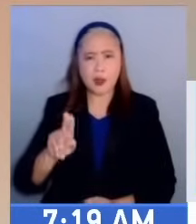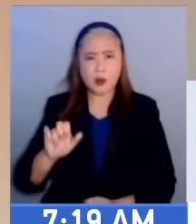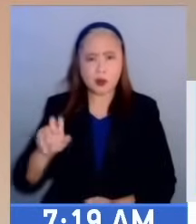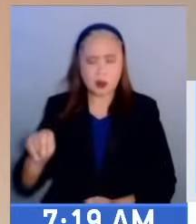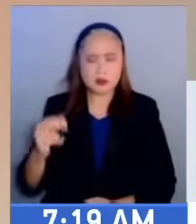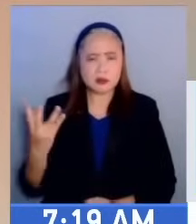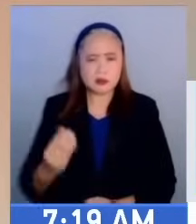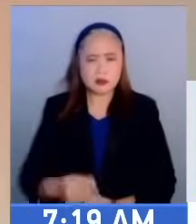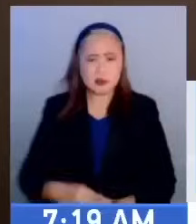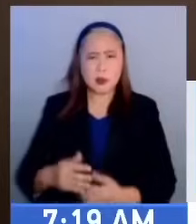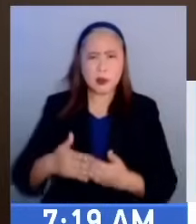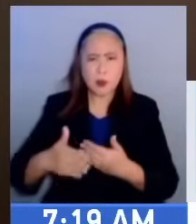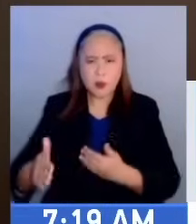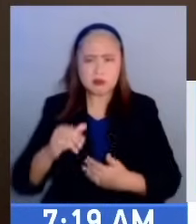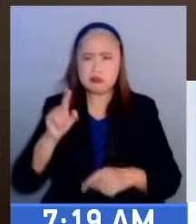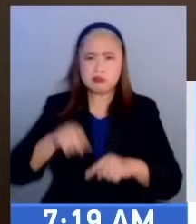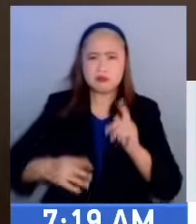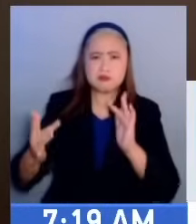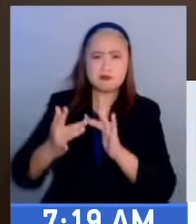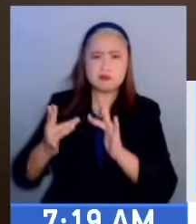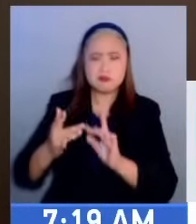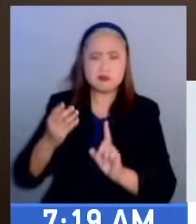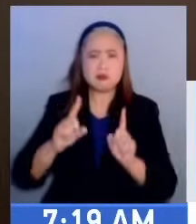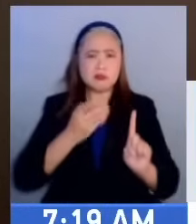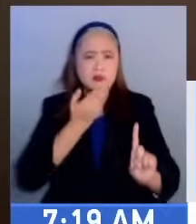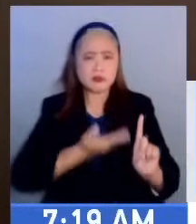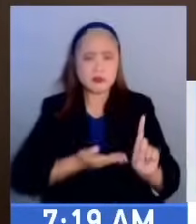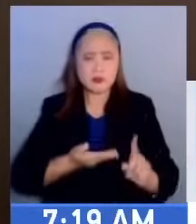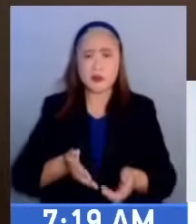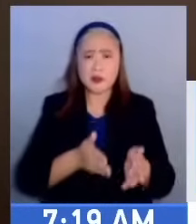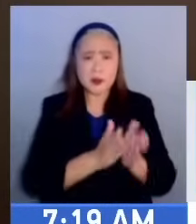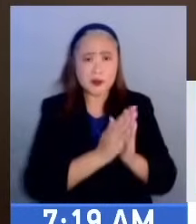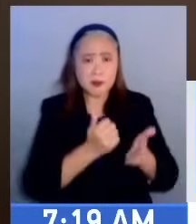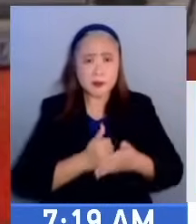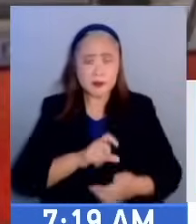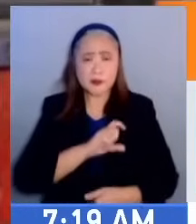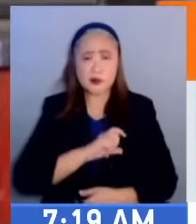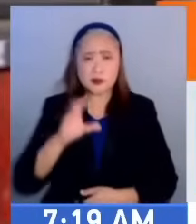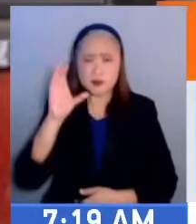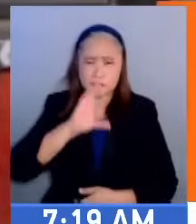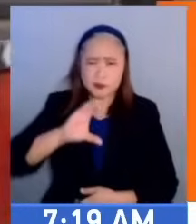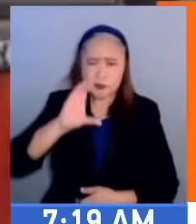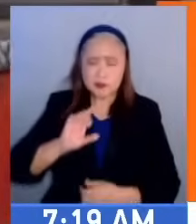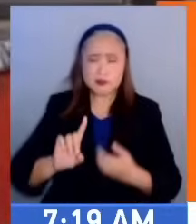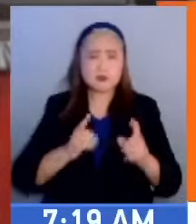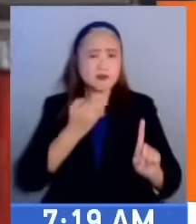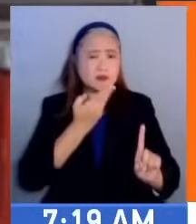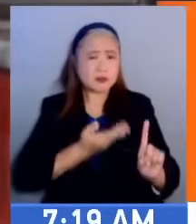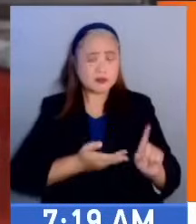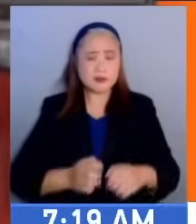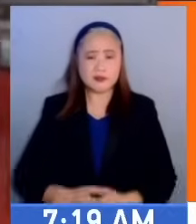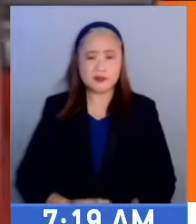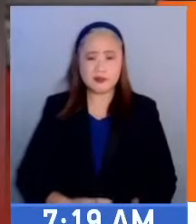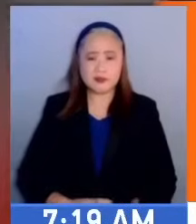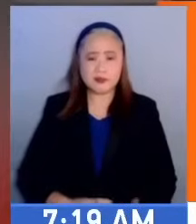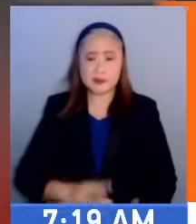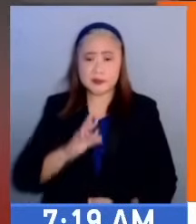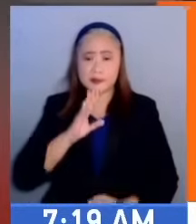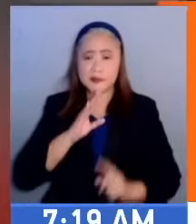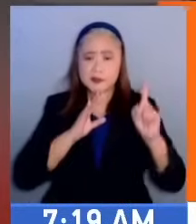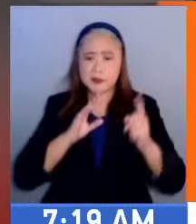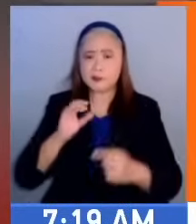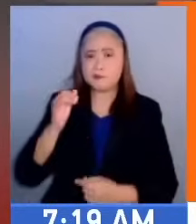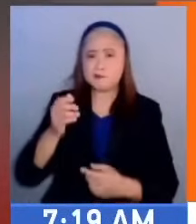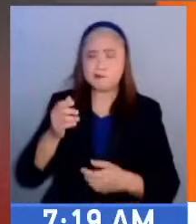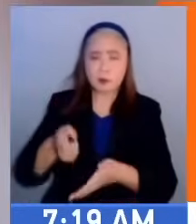ma-contact si Katherine humingi na ng tulong ang pamilya sa pulisya para mahanap si Catherine nag-request na din po tayo ng mga CCTV kung saan po